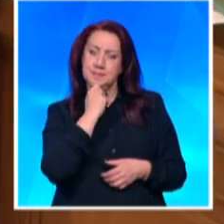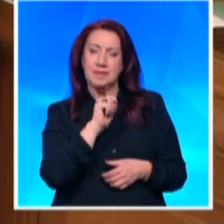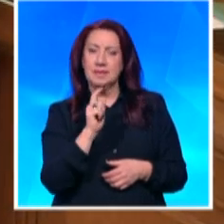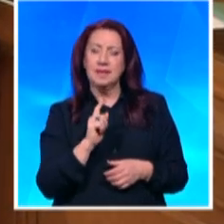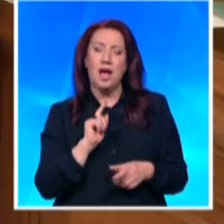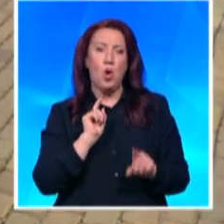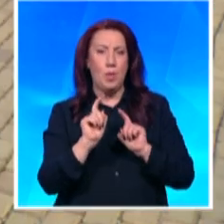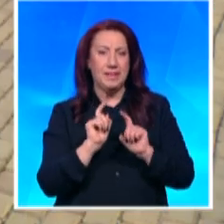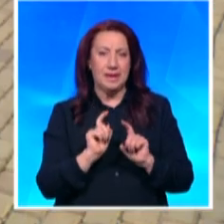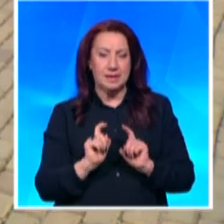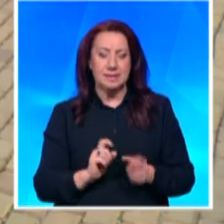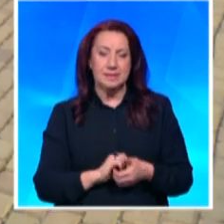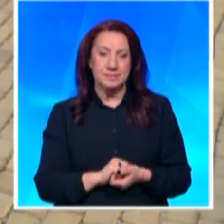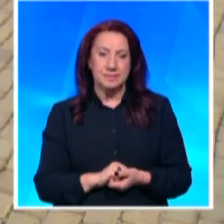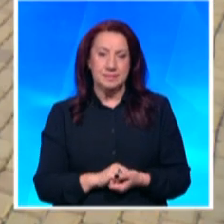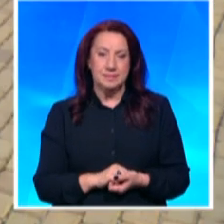мълчание.